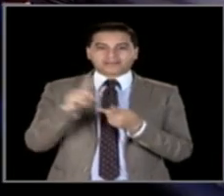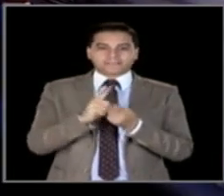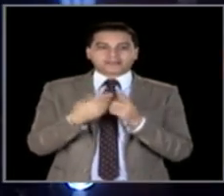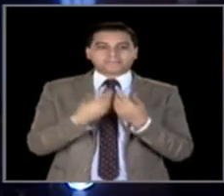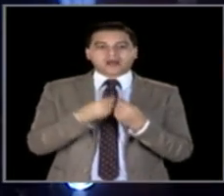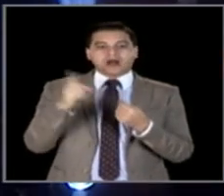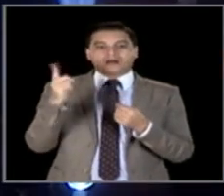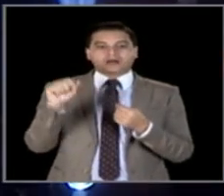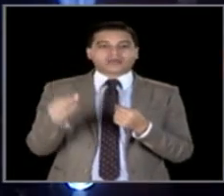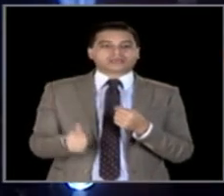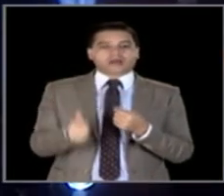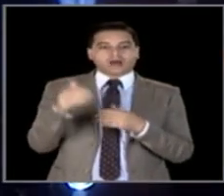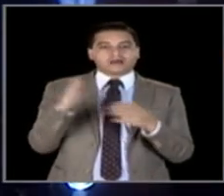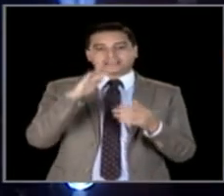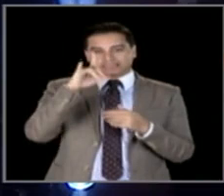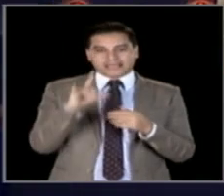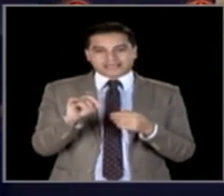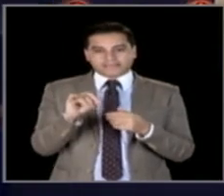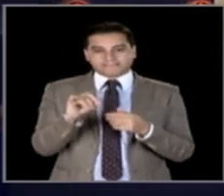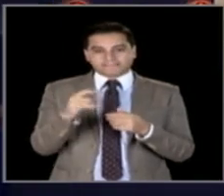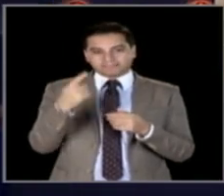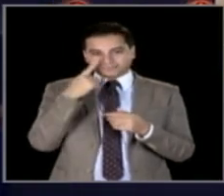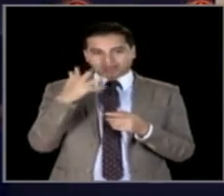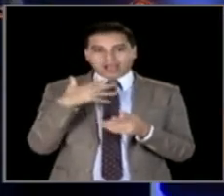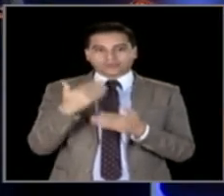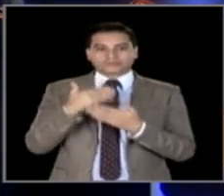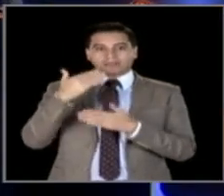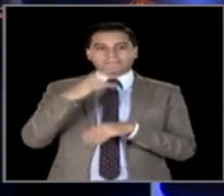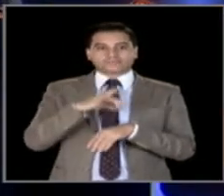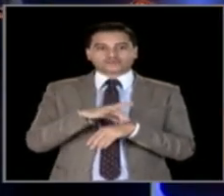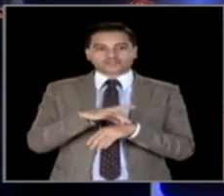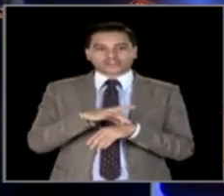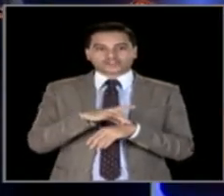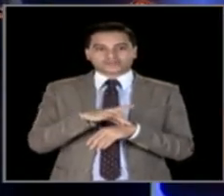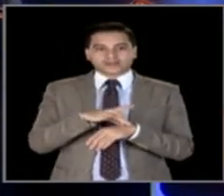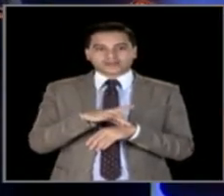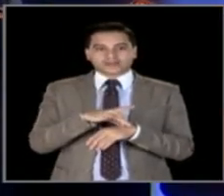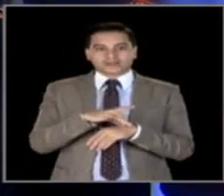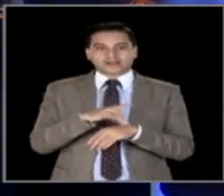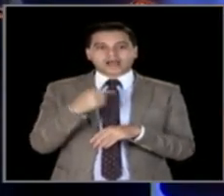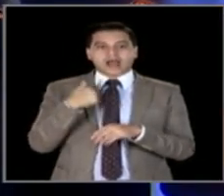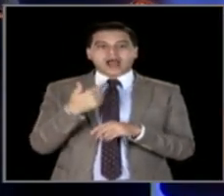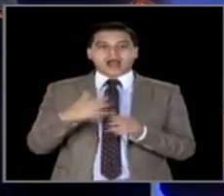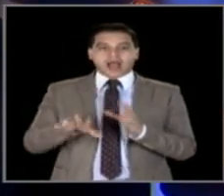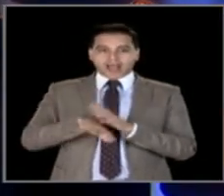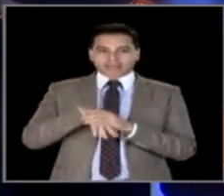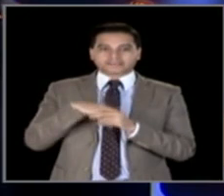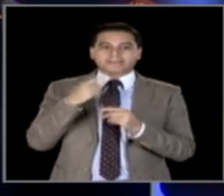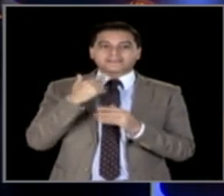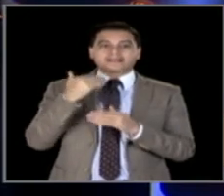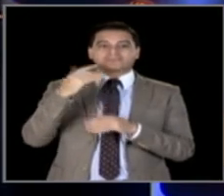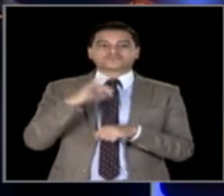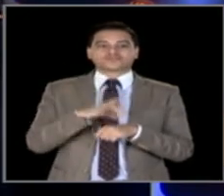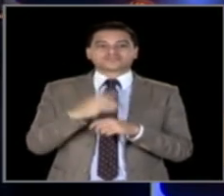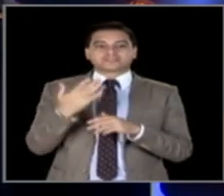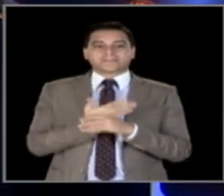سليم. احمد متولي، ازي حضرتك؟ عايز تعمل مستشفى ان شاء الله؟ كلمني عن المستشفى. هو انا في الاول كنت عايز اخش طب بشري، يعني